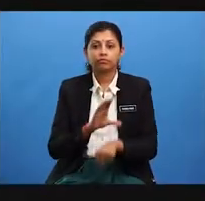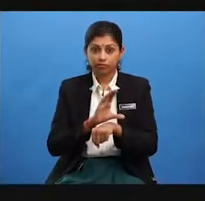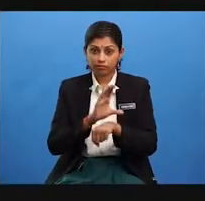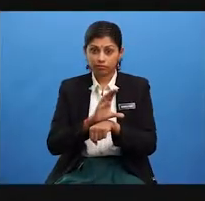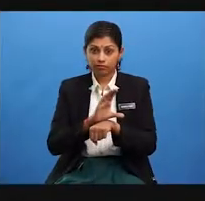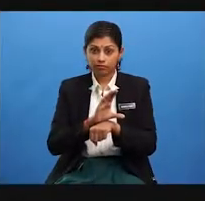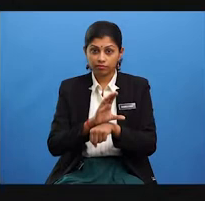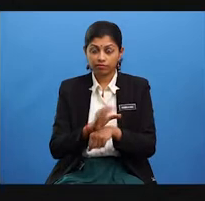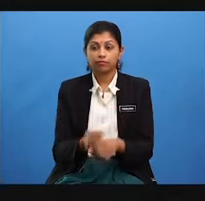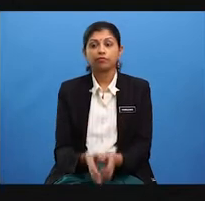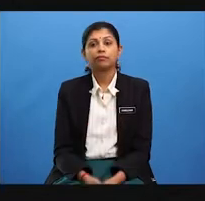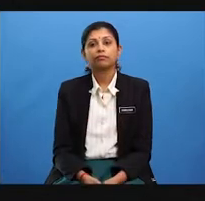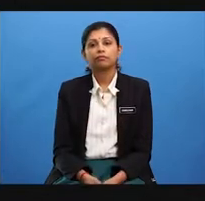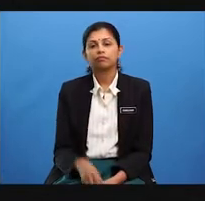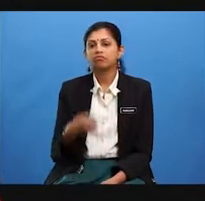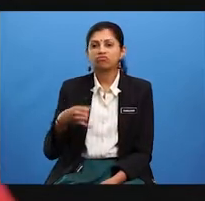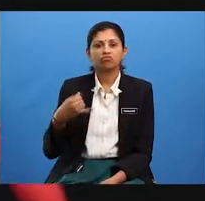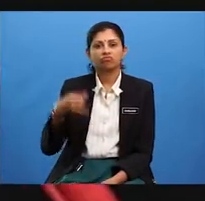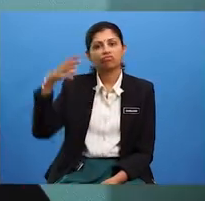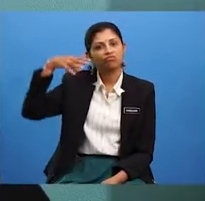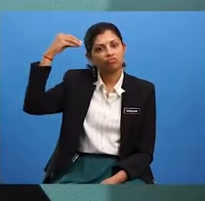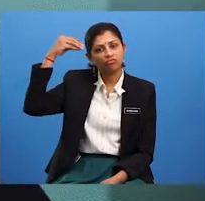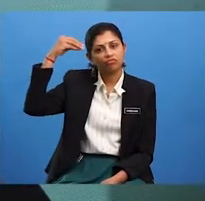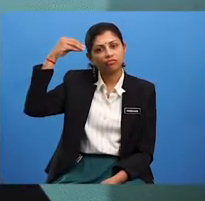kaca. Tidak menyala juga.